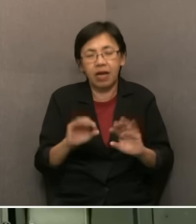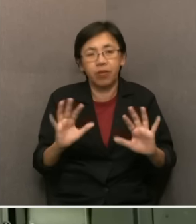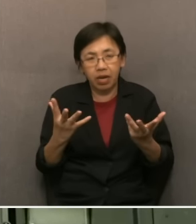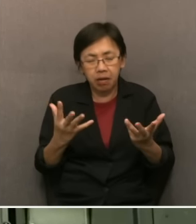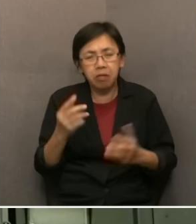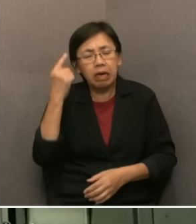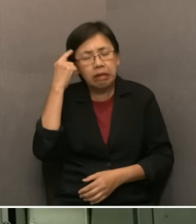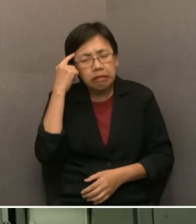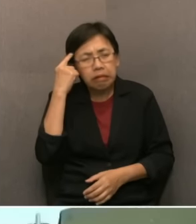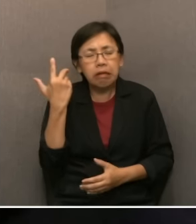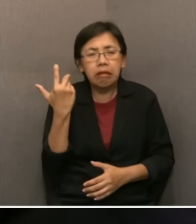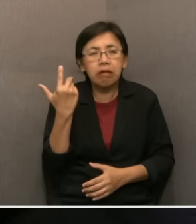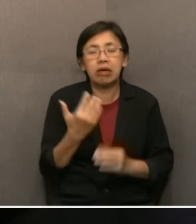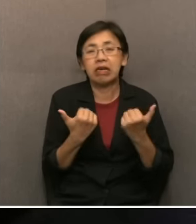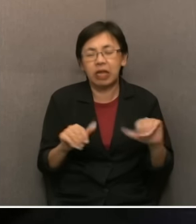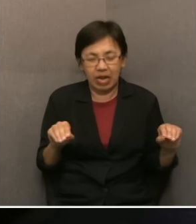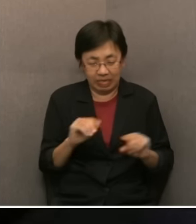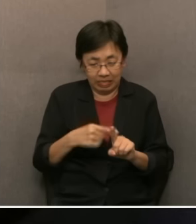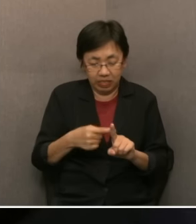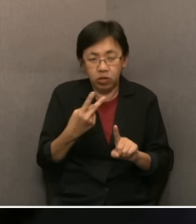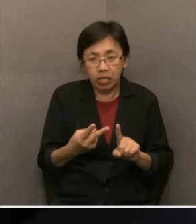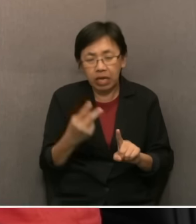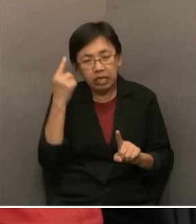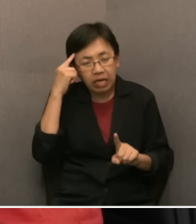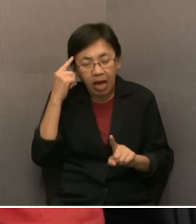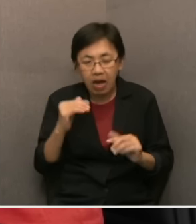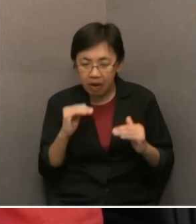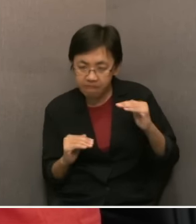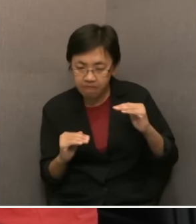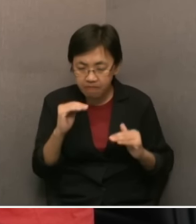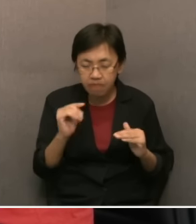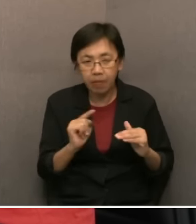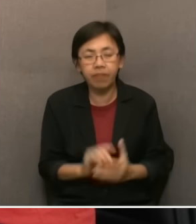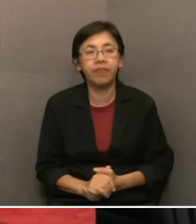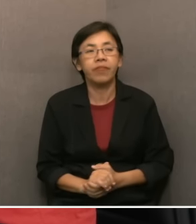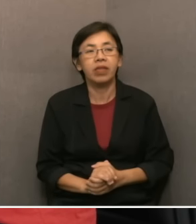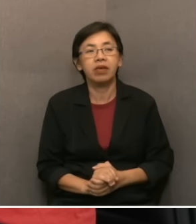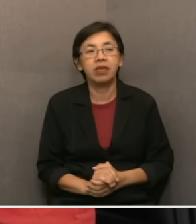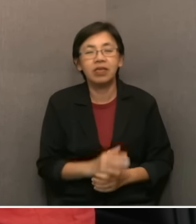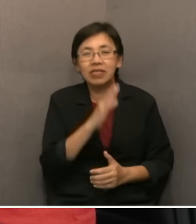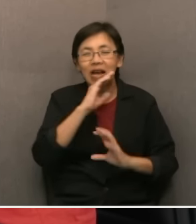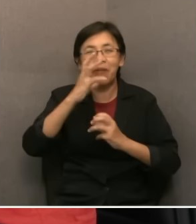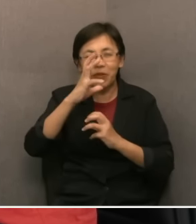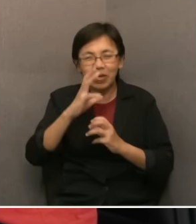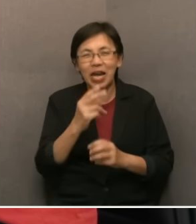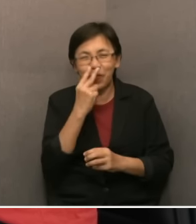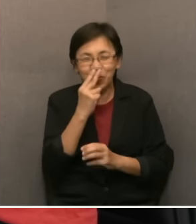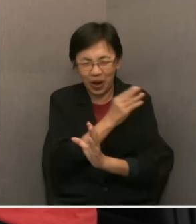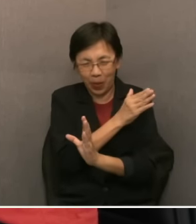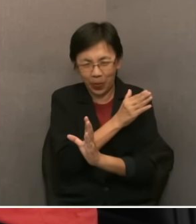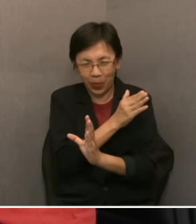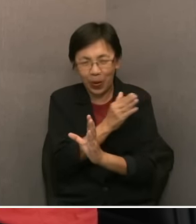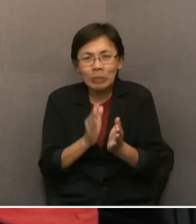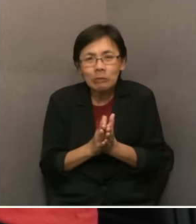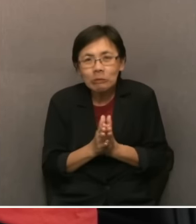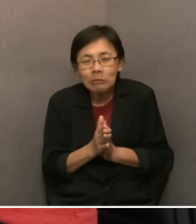มีโอกาสที่จะใช้โอกาสของทั้งคู้ในการแสวงหาความได้เปรียบคือถ้าเกิดว่าบอกว่าเป็นหนังเนี่ยอาจจะถึงช่วงจุดไคลแมกซ์ที่